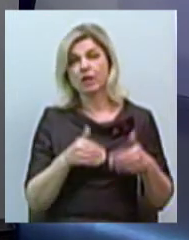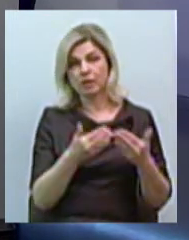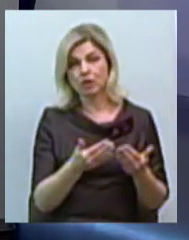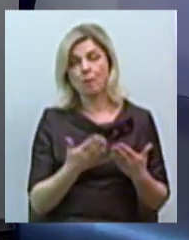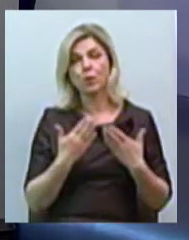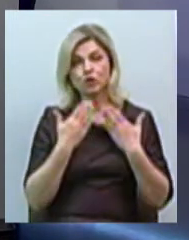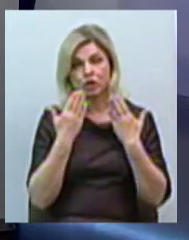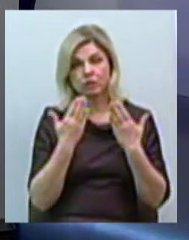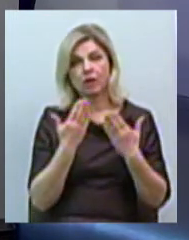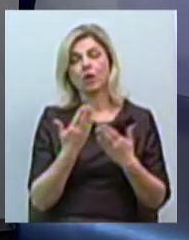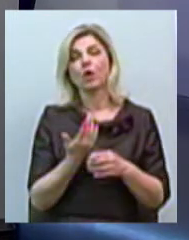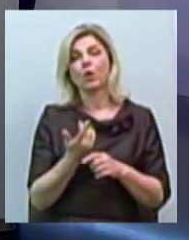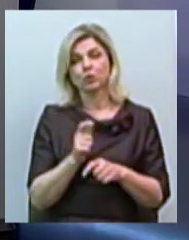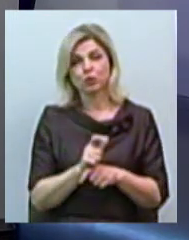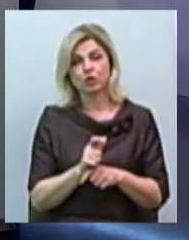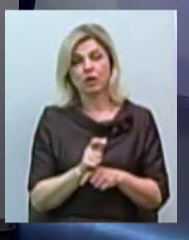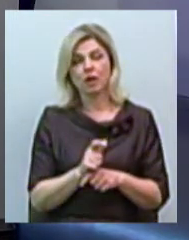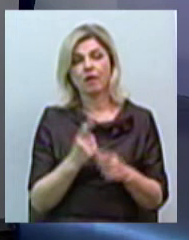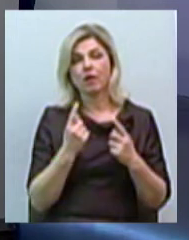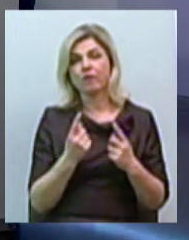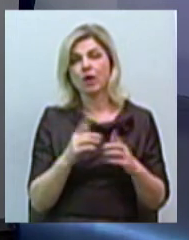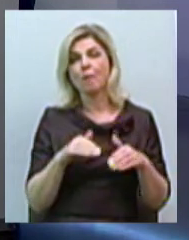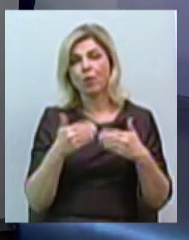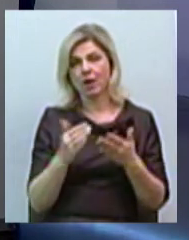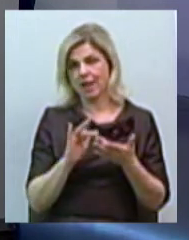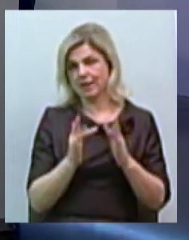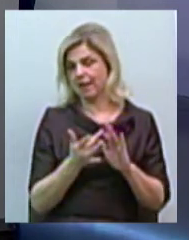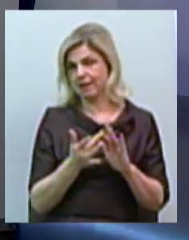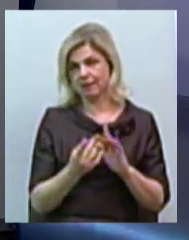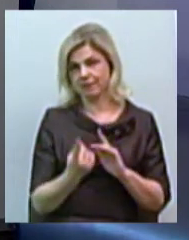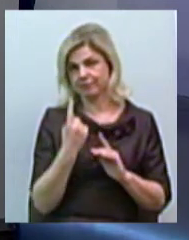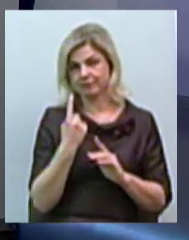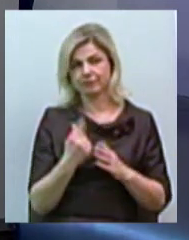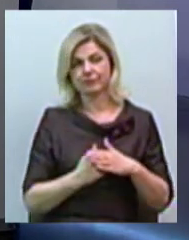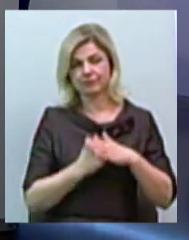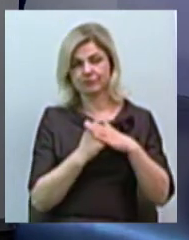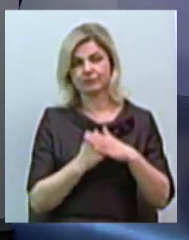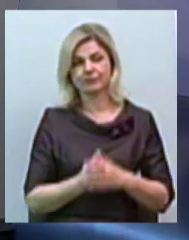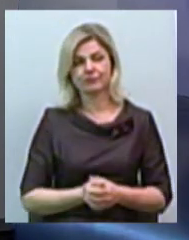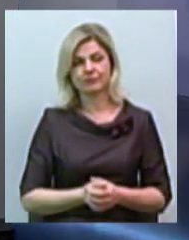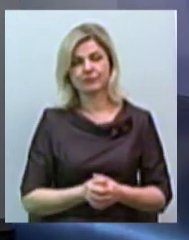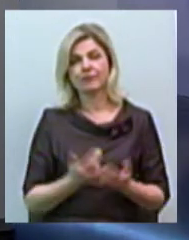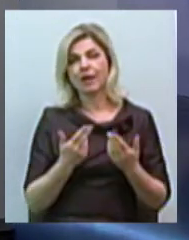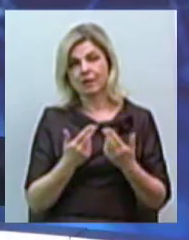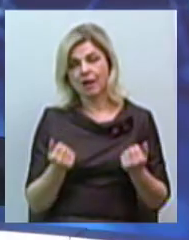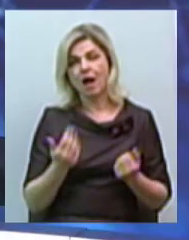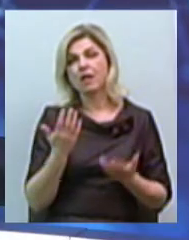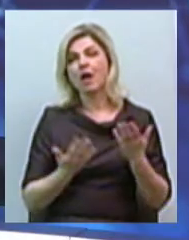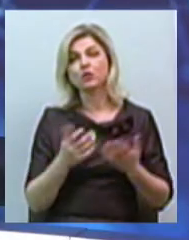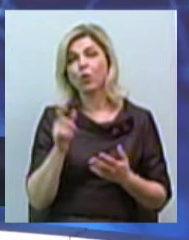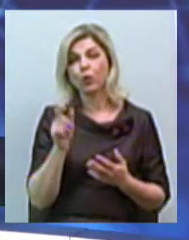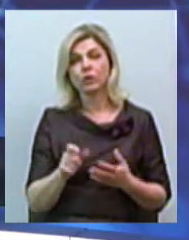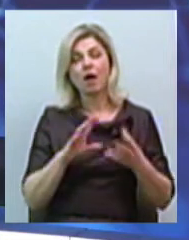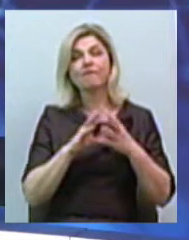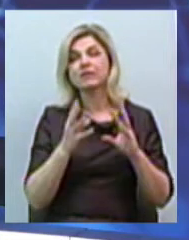прочитає. Дуже великий в нас порадник – це інтернет. Інтернет – це звичайно. Так, людина звернулася. А якщо людина взагалі